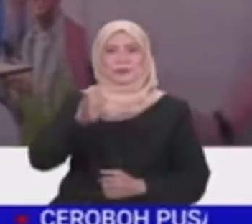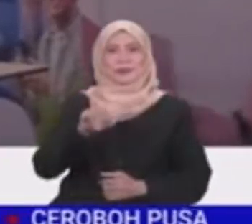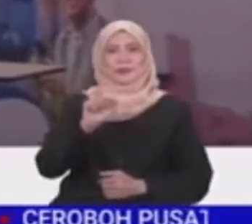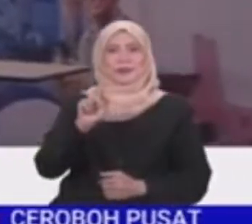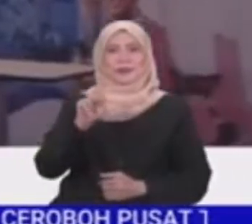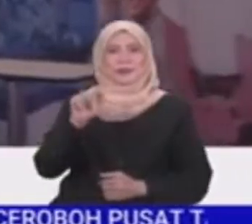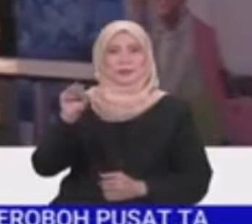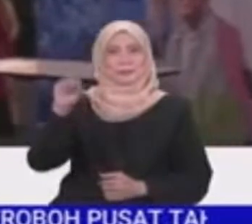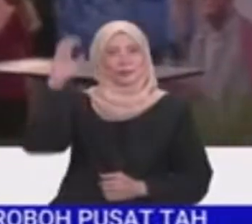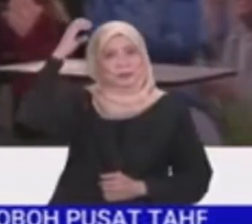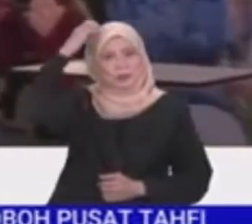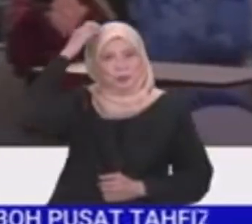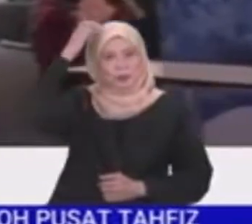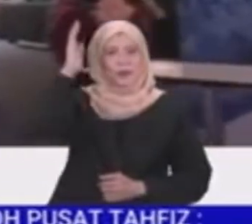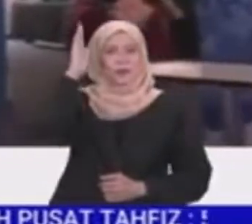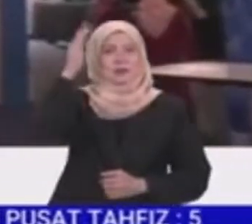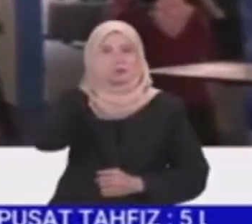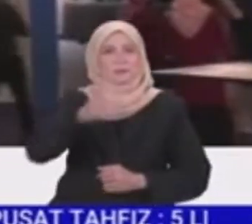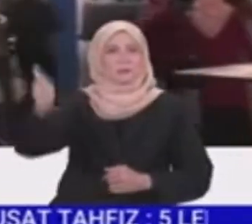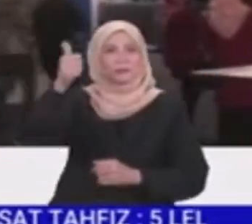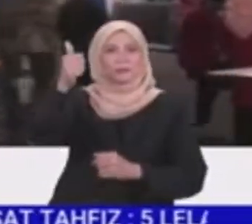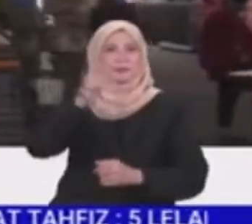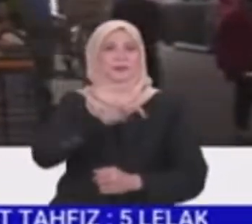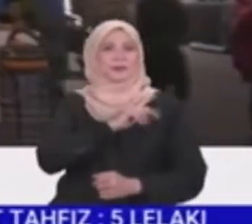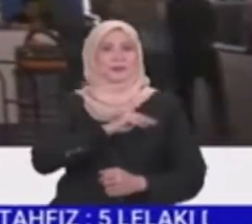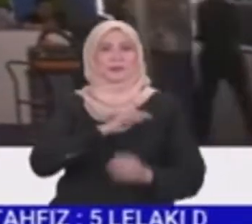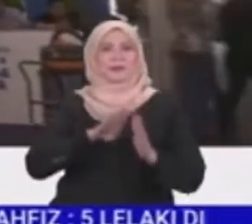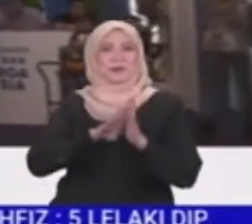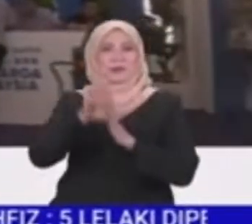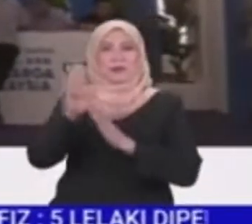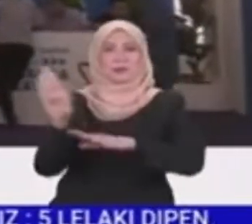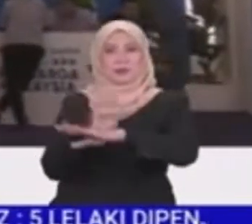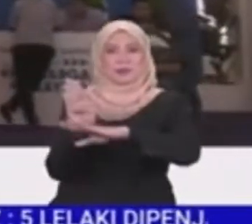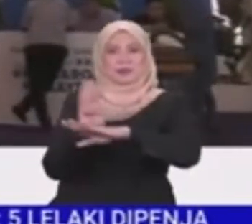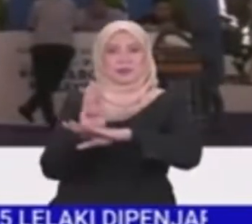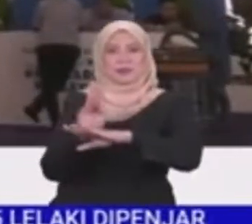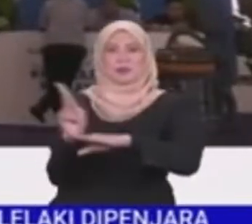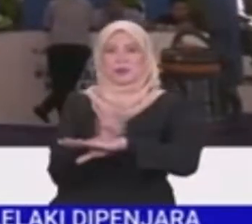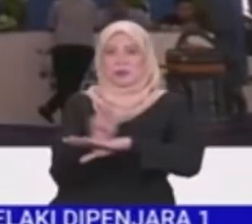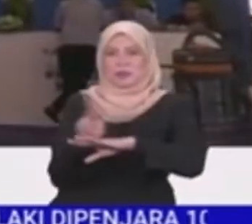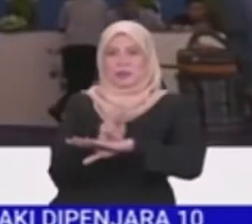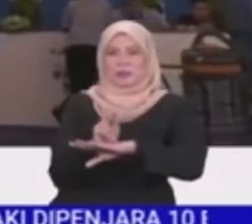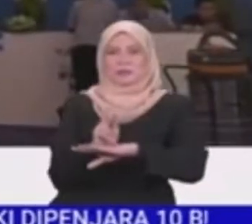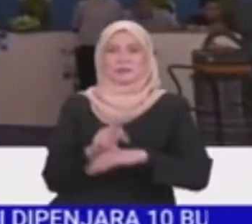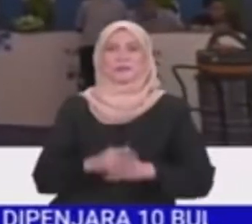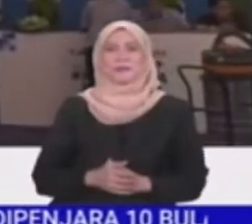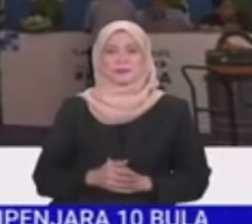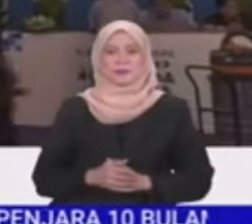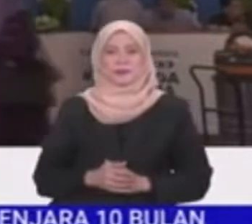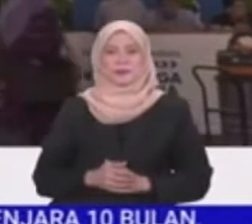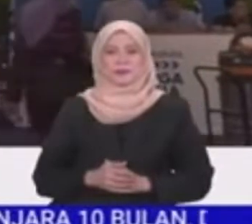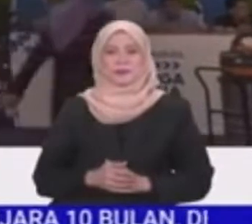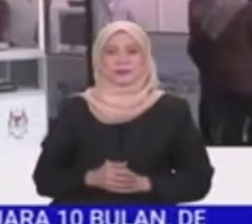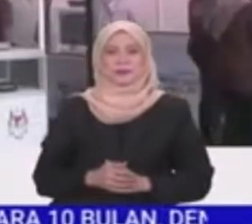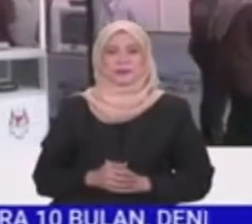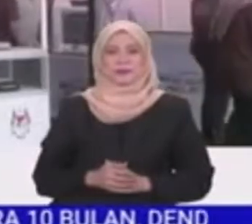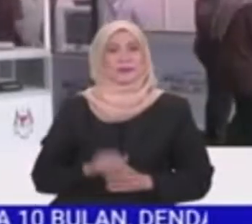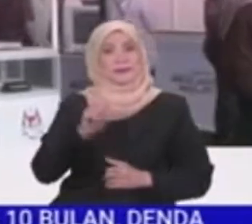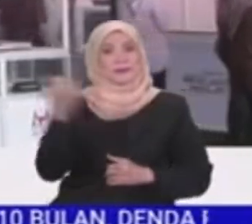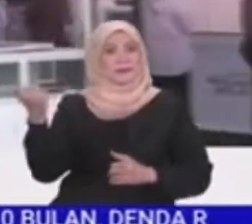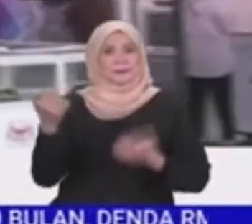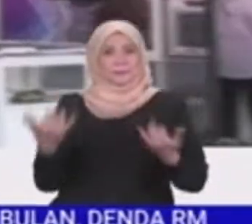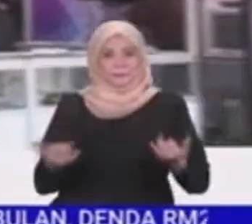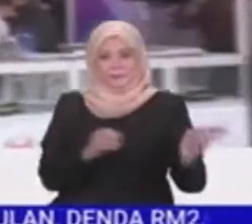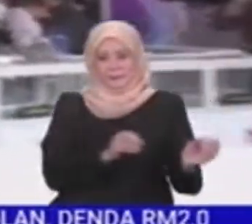JAKM Negeri Selangor akan diterajui oleh Kementerian Pembangunan Usahawan dan Koperasi KUSKOP. Kelainan penganjuran kali